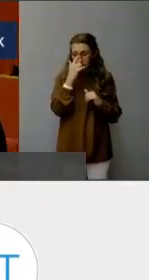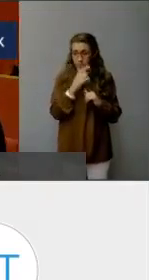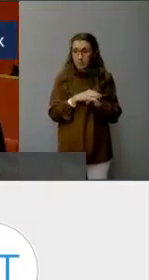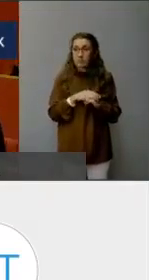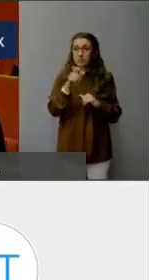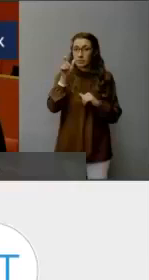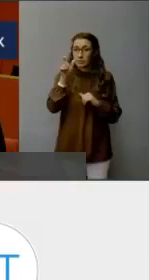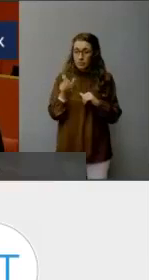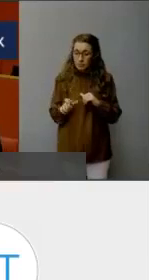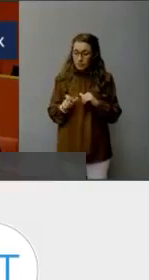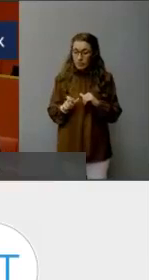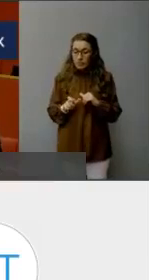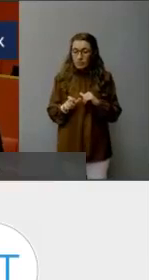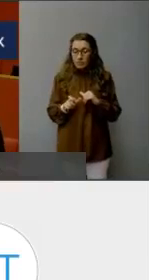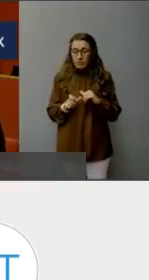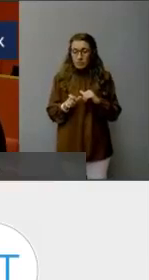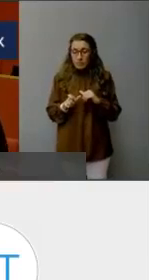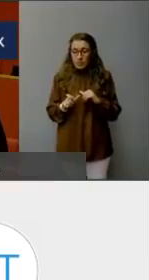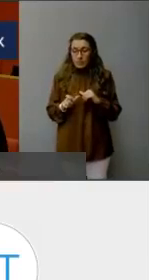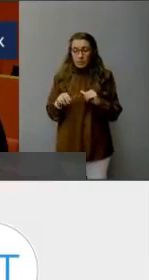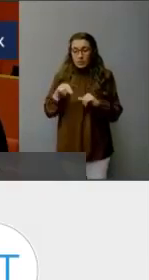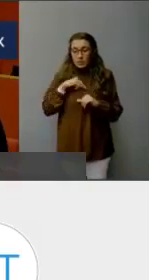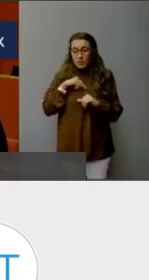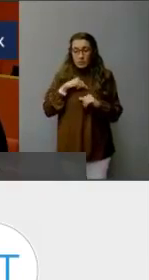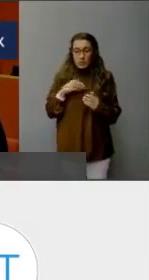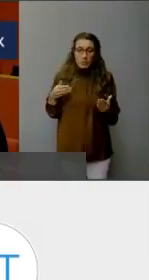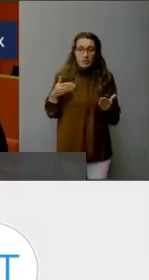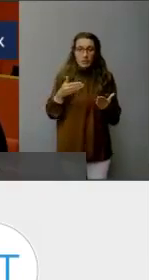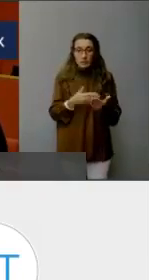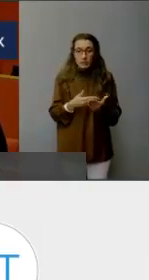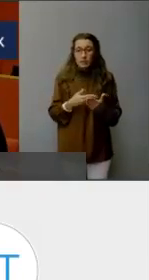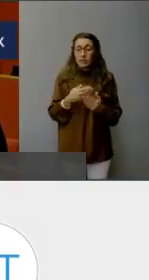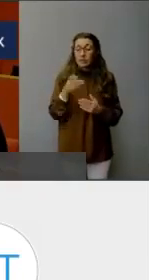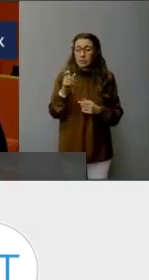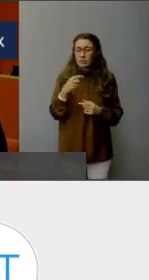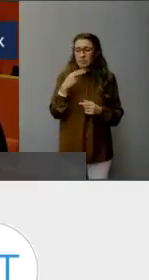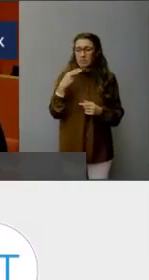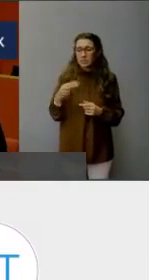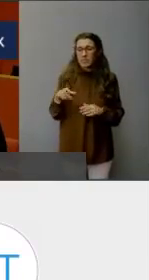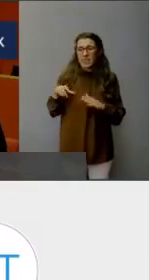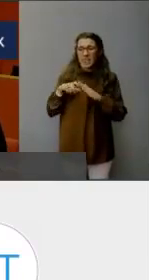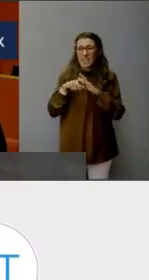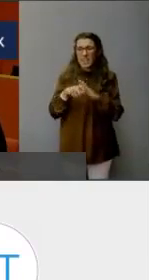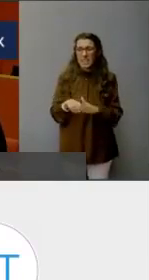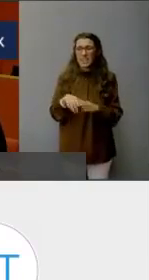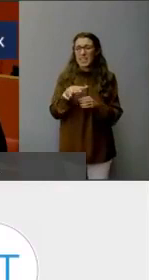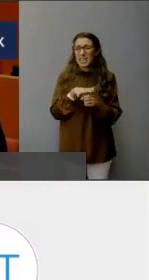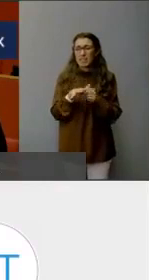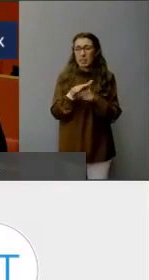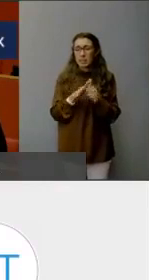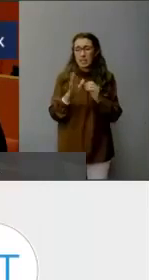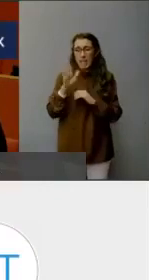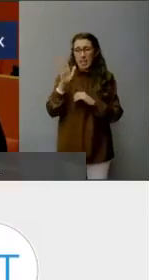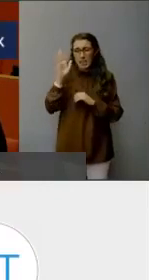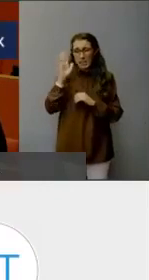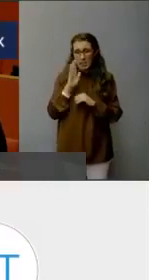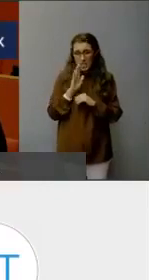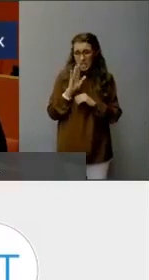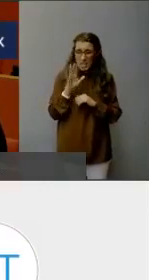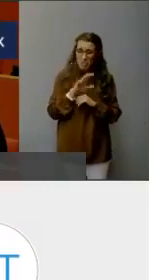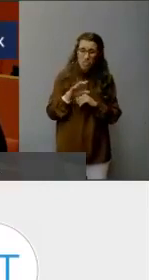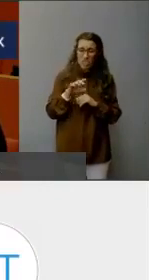proprietario proprietario proponente insomma viene definito erede di antica famiglia da oltre mille anni